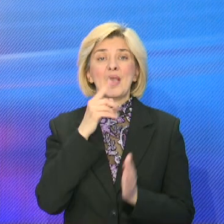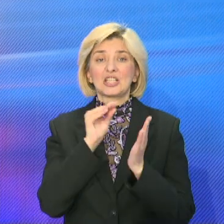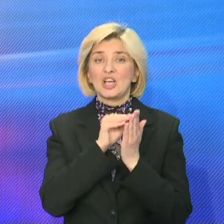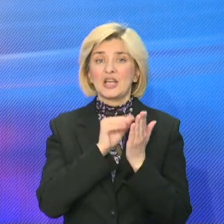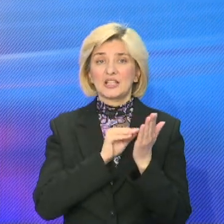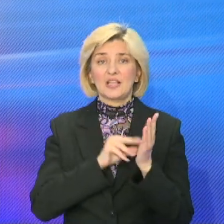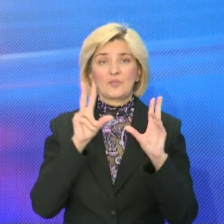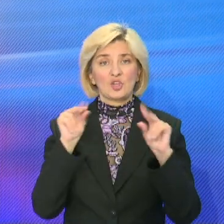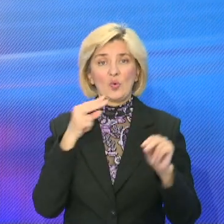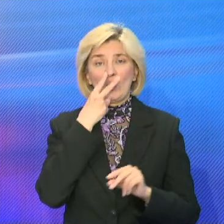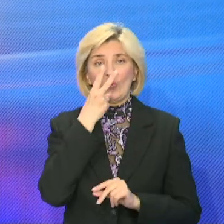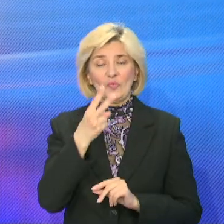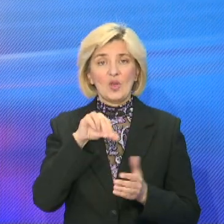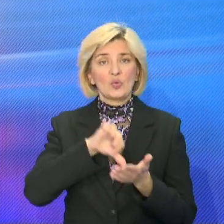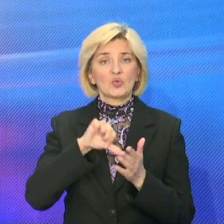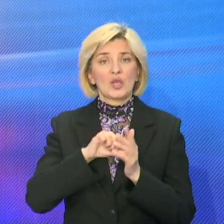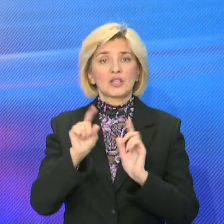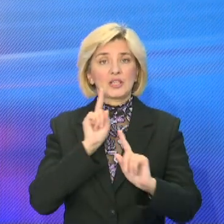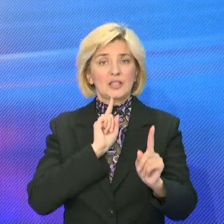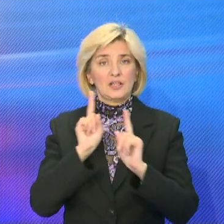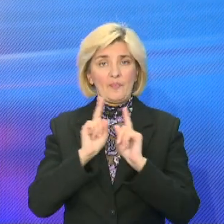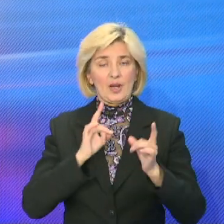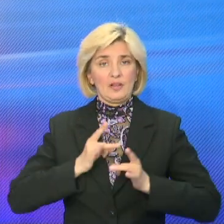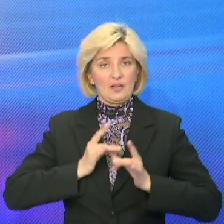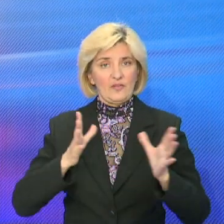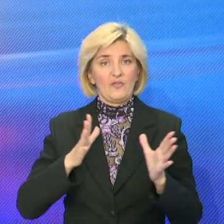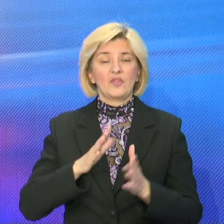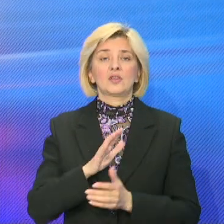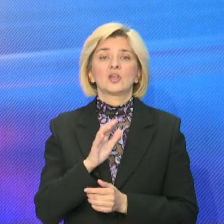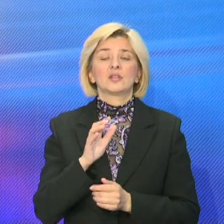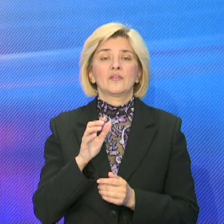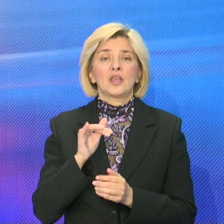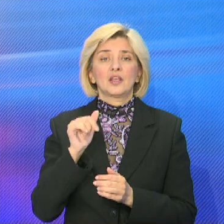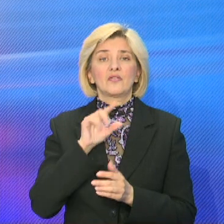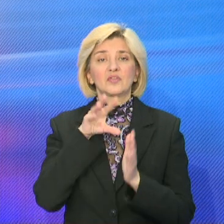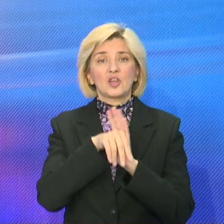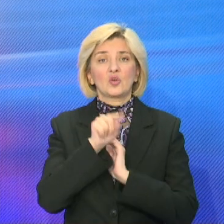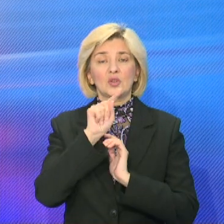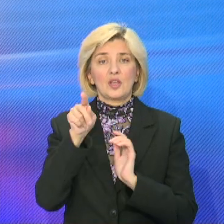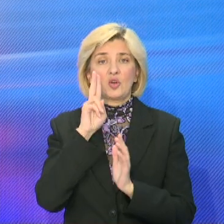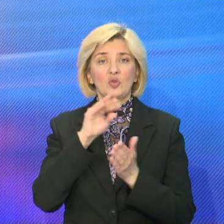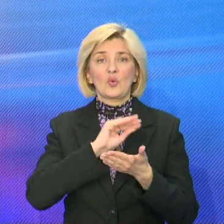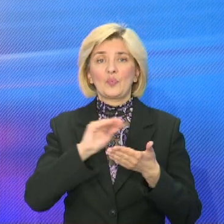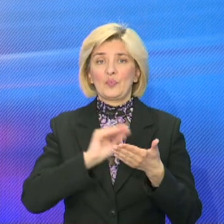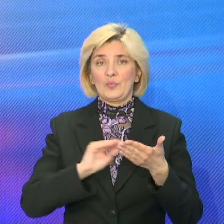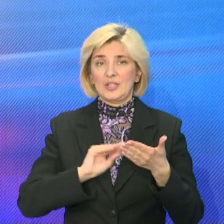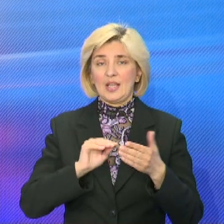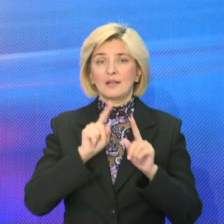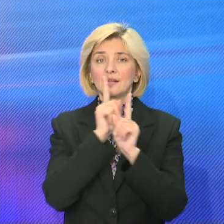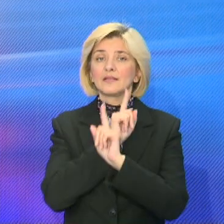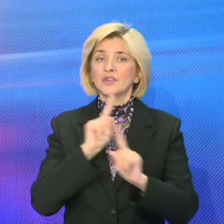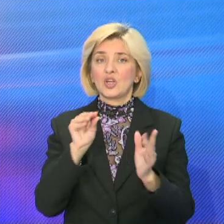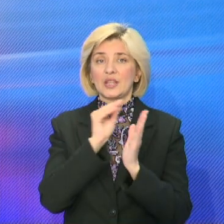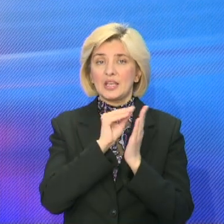счастью батю денег euro 6 сходу гости областной филармонии сирот их то выписывал не случайный рецепт у рамках проекта не только